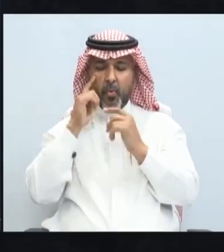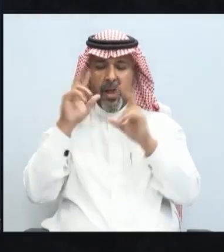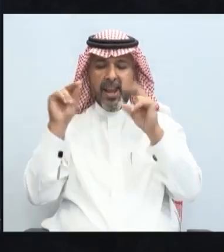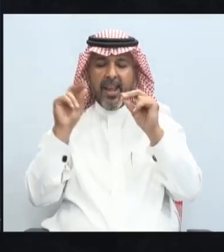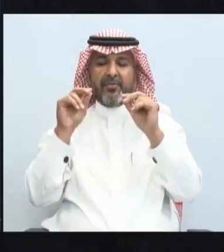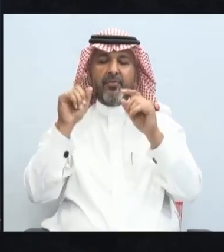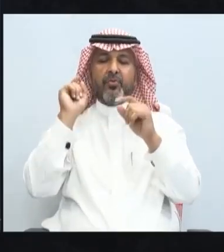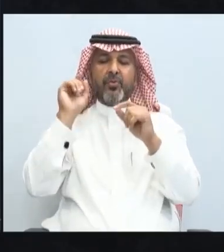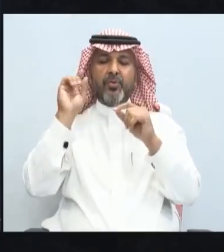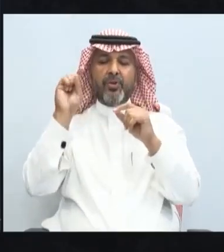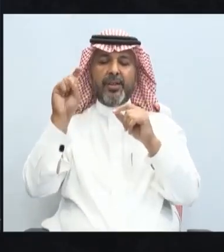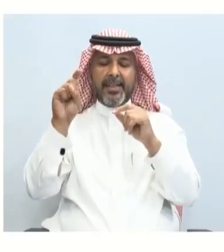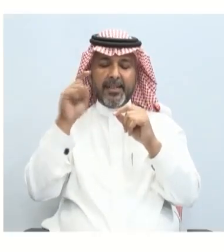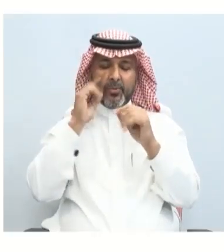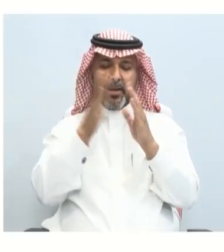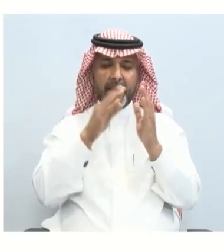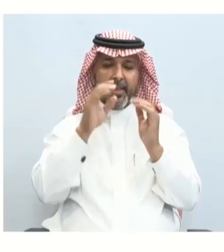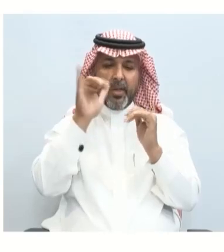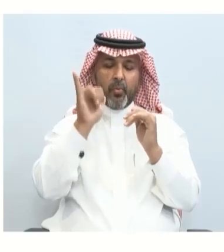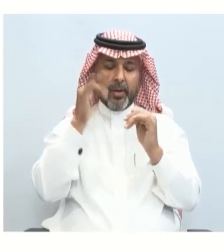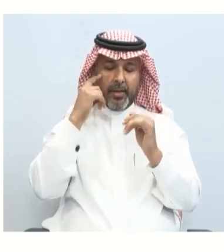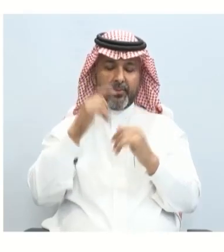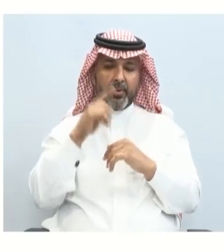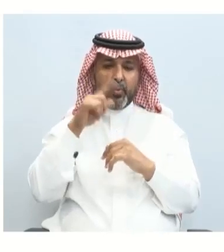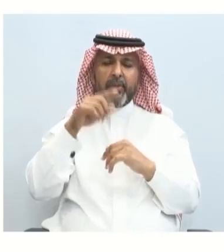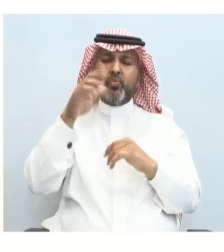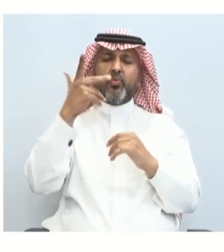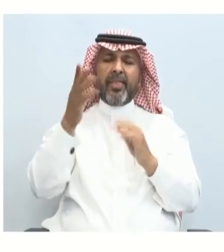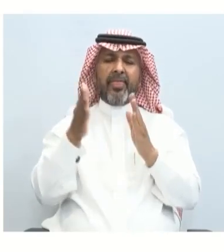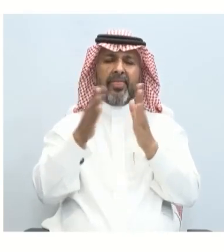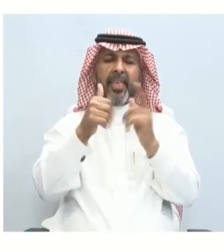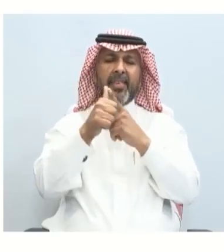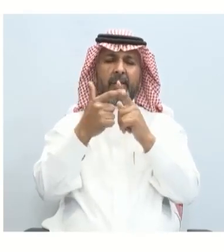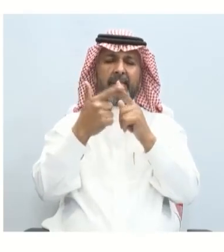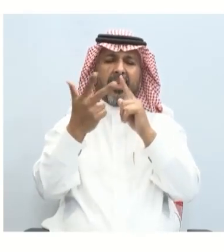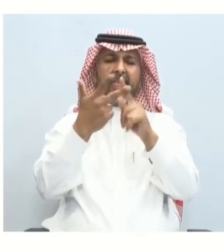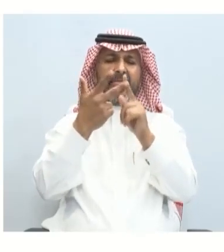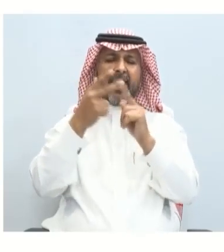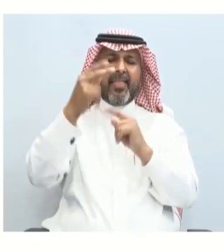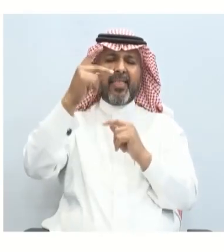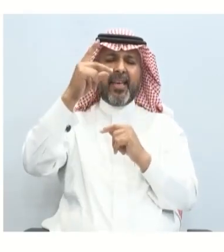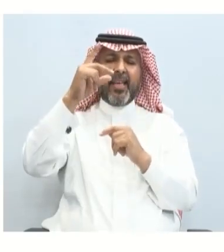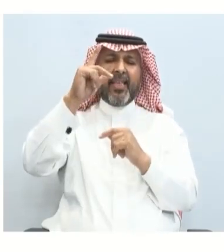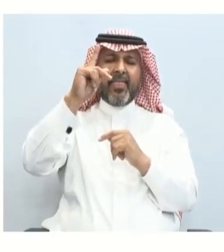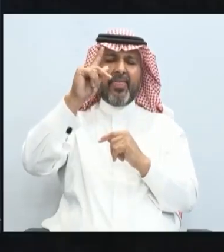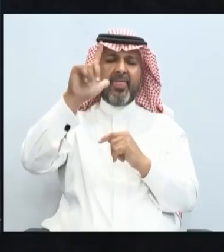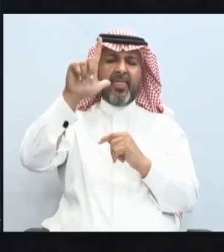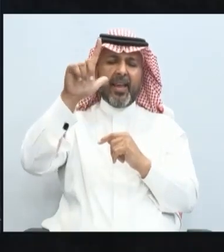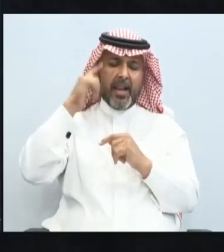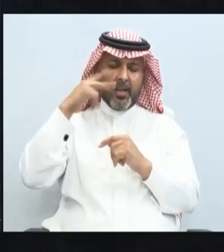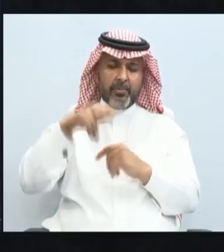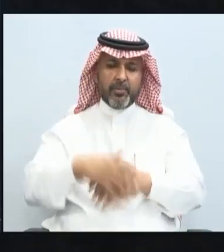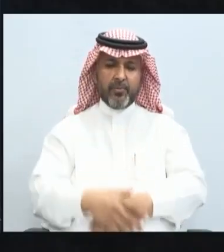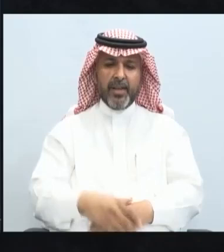ورسمها وتمثيلها البياني كذلك داله الظل عندنا الداله هي تان ثيتا عرفنا ان داله